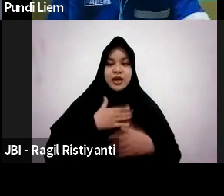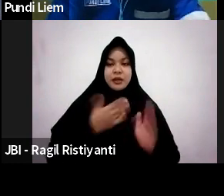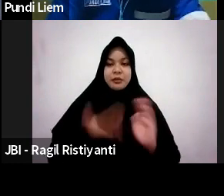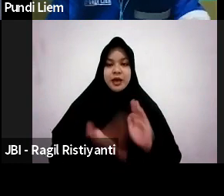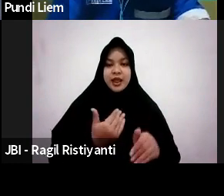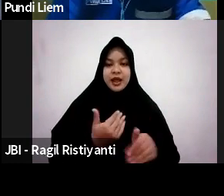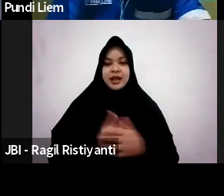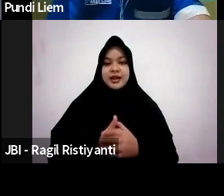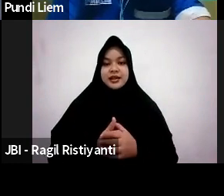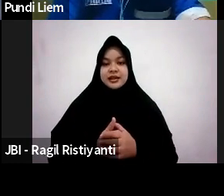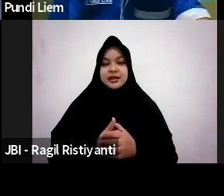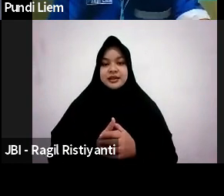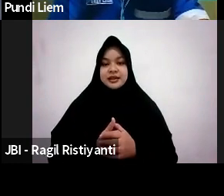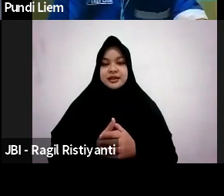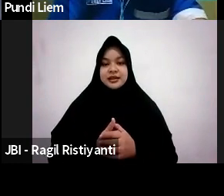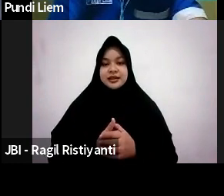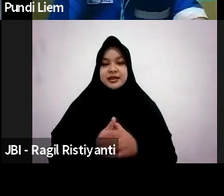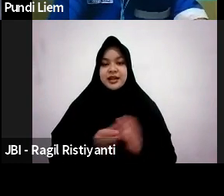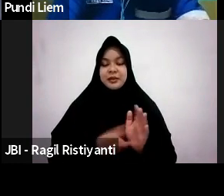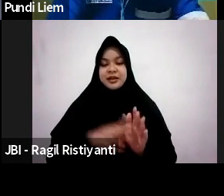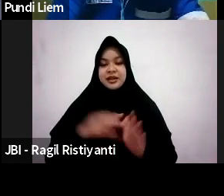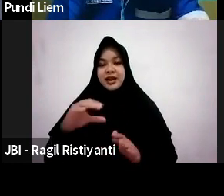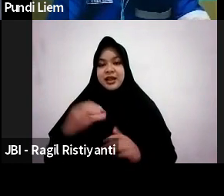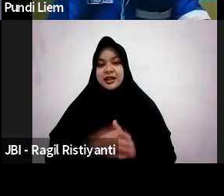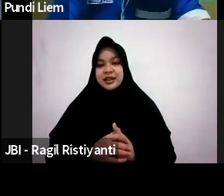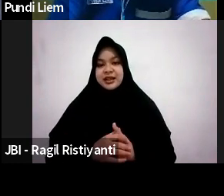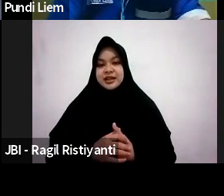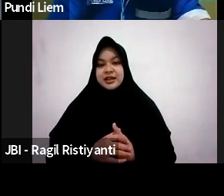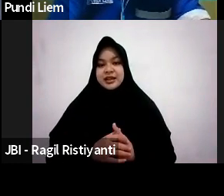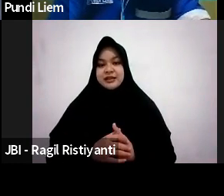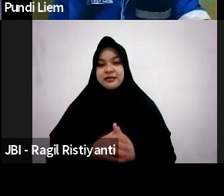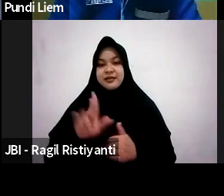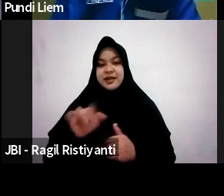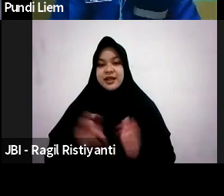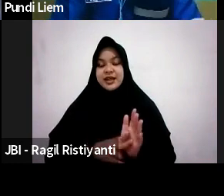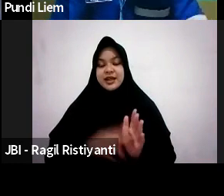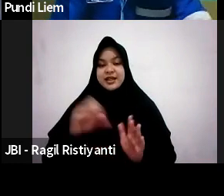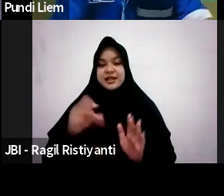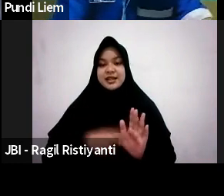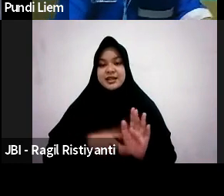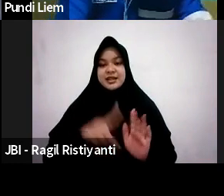kepada anjing remehkan hal yang kepada